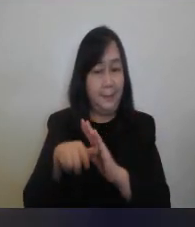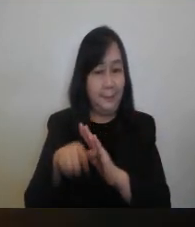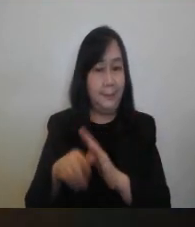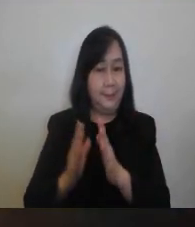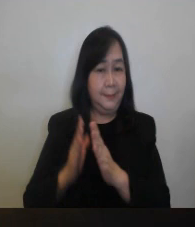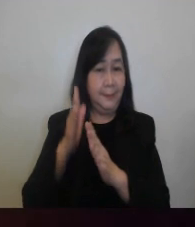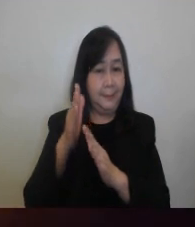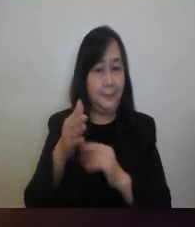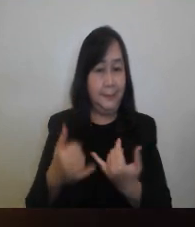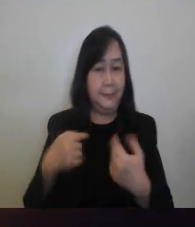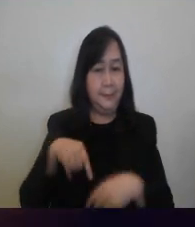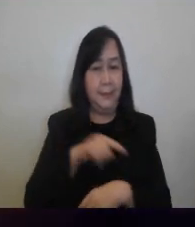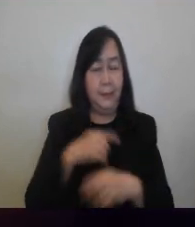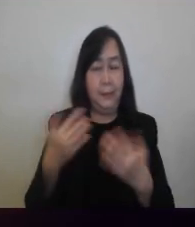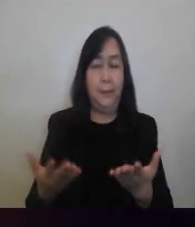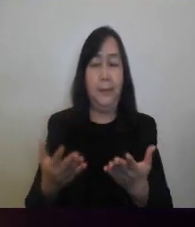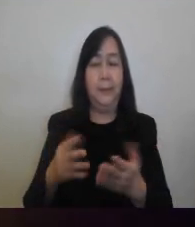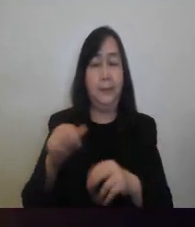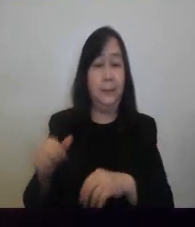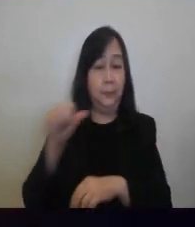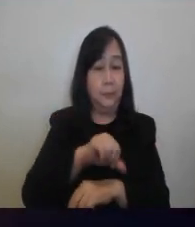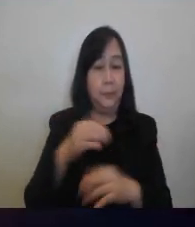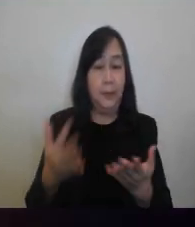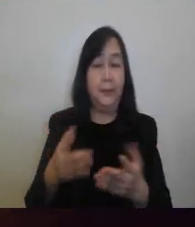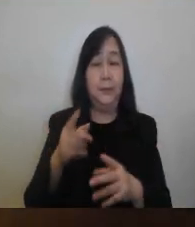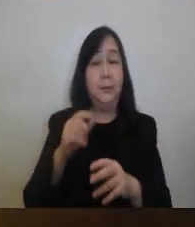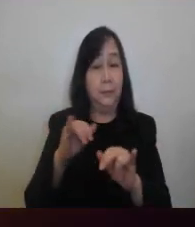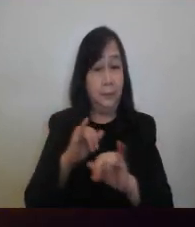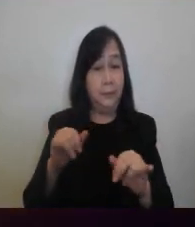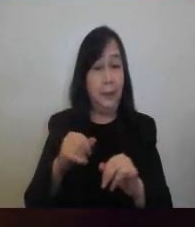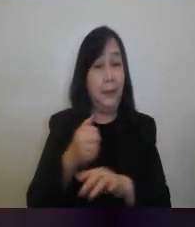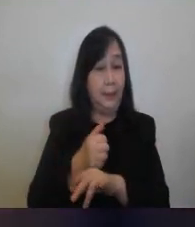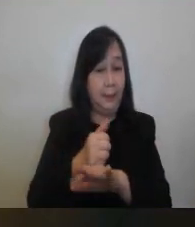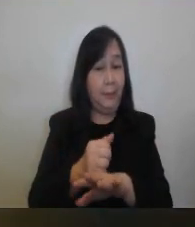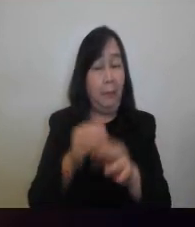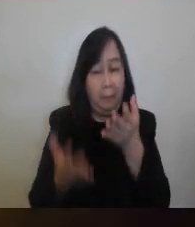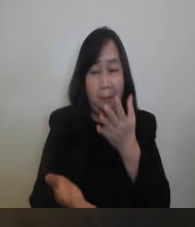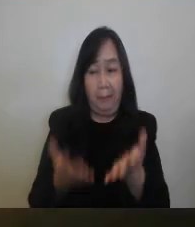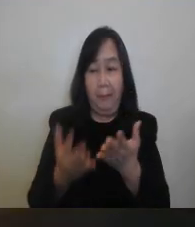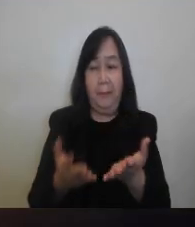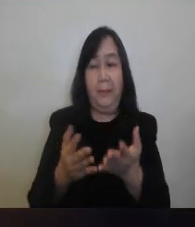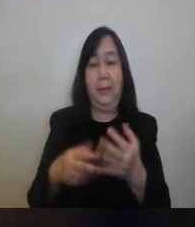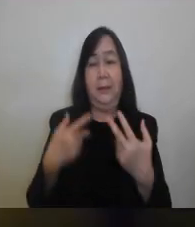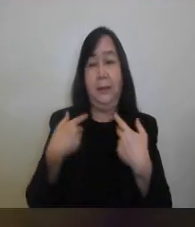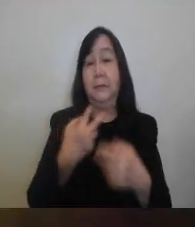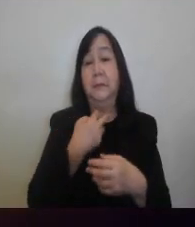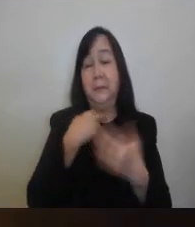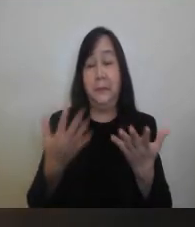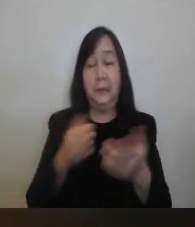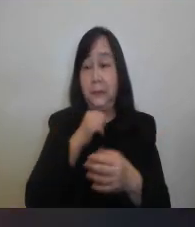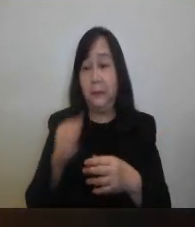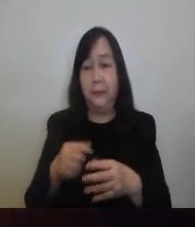Ngunit kalaunan, maaring tayo ay tuluyang bumagsak. Tulad ng langgam, maaaring mahulog tayo sa bitag na hindi